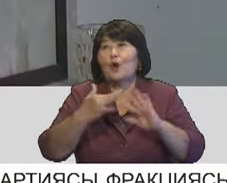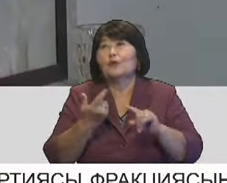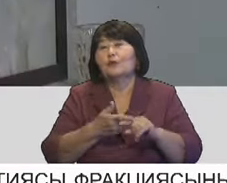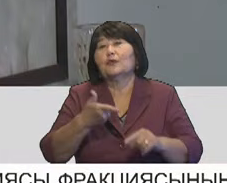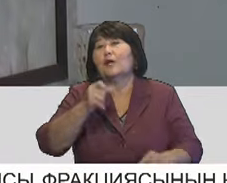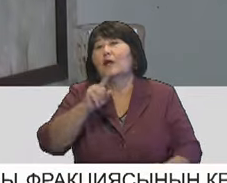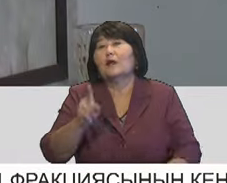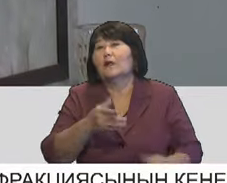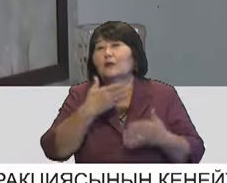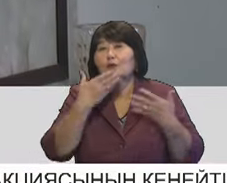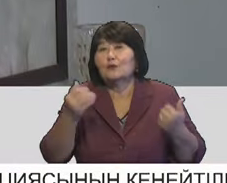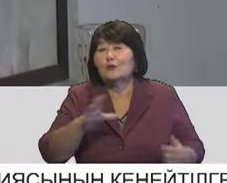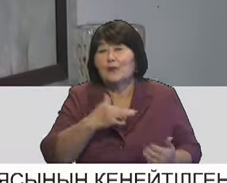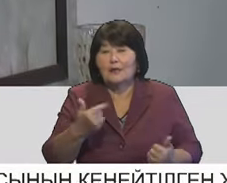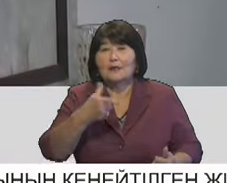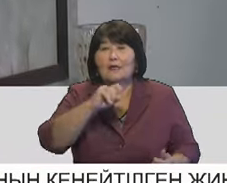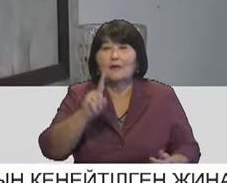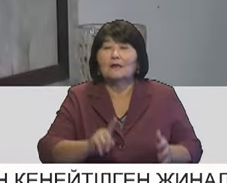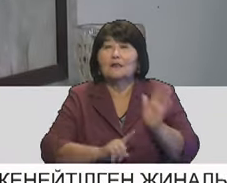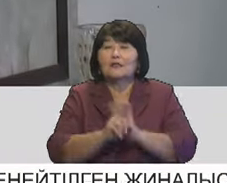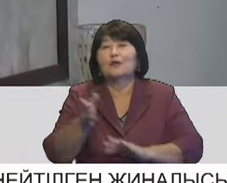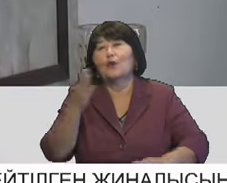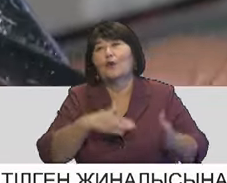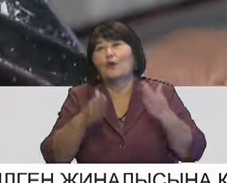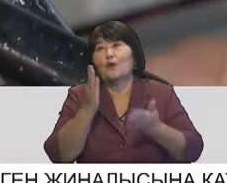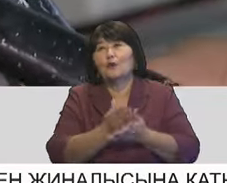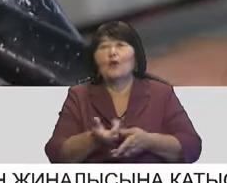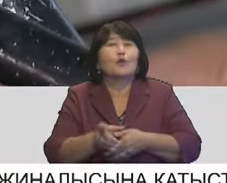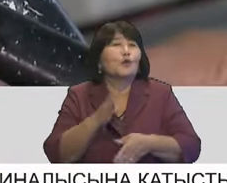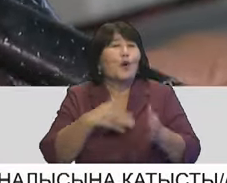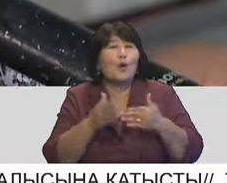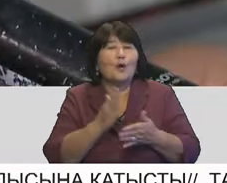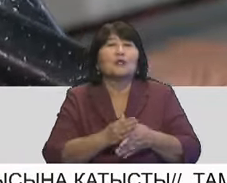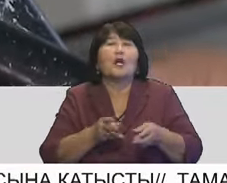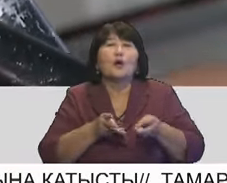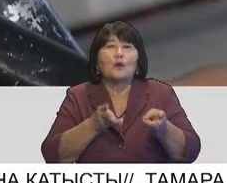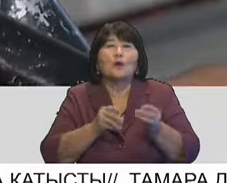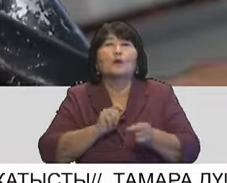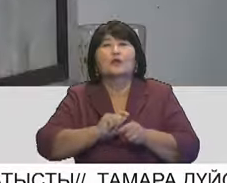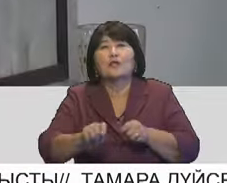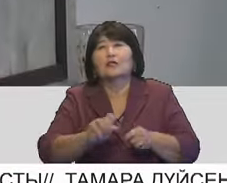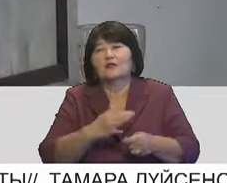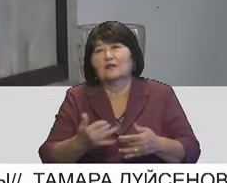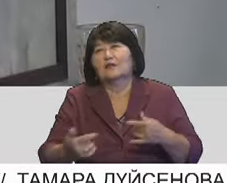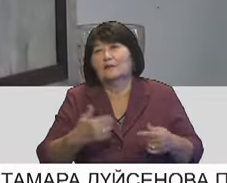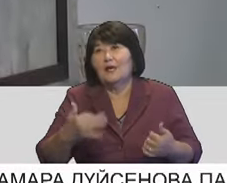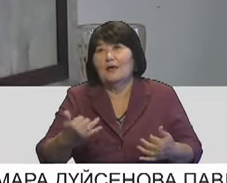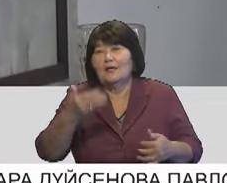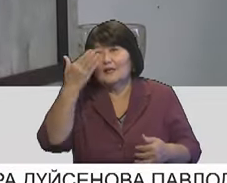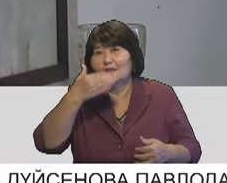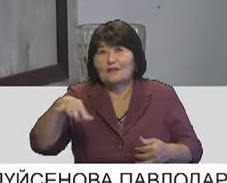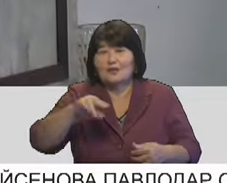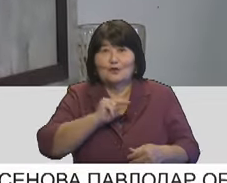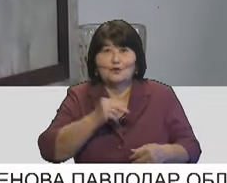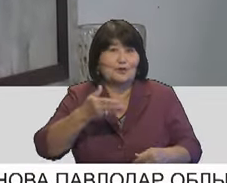көгілдір отын жоқ еді. Мынау енді көгілдір отын келіп, қуанып атырмыз, өте қуаныштымыз. От жағып, күл шығаратын дегендей, қазір енді келіндердің жұмысы